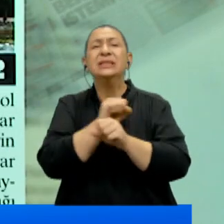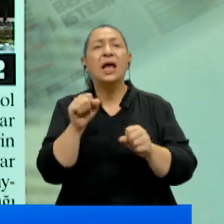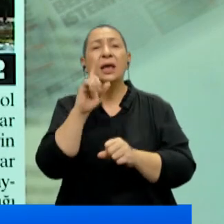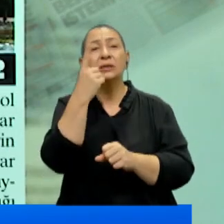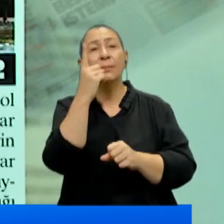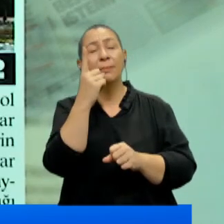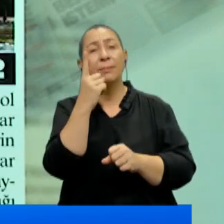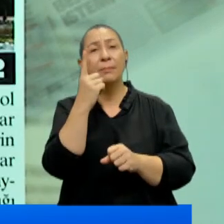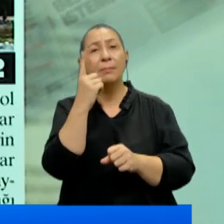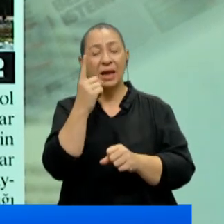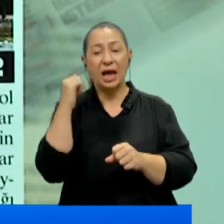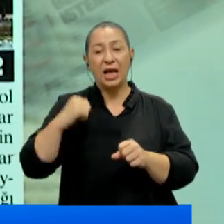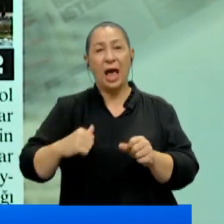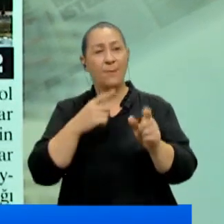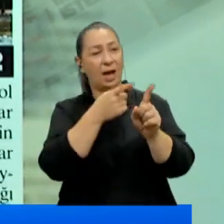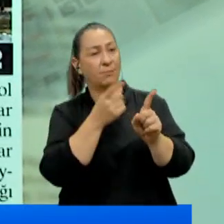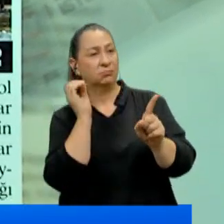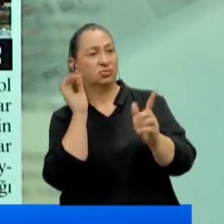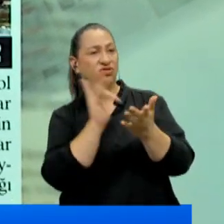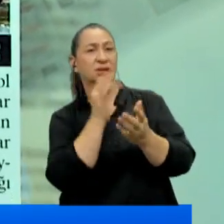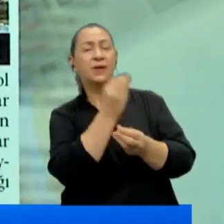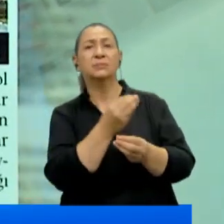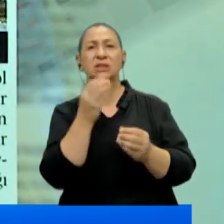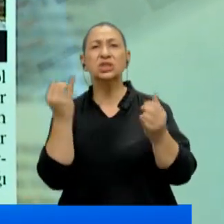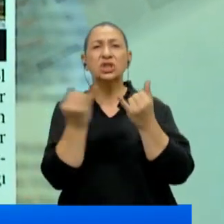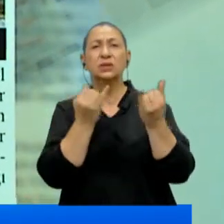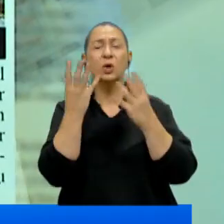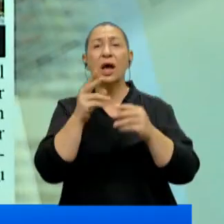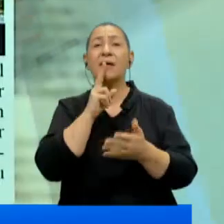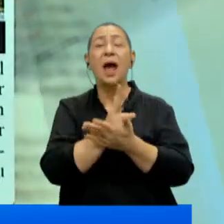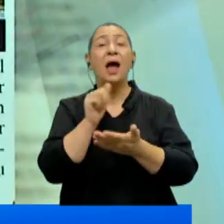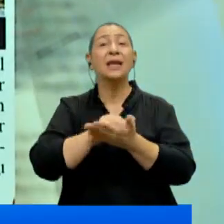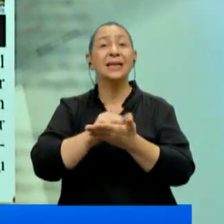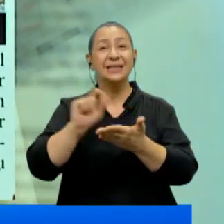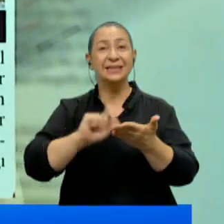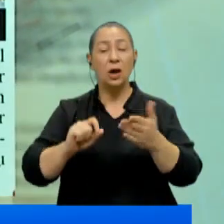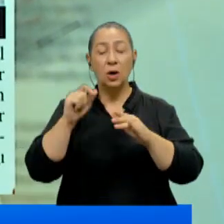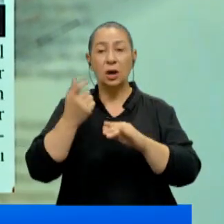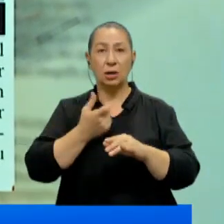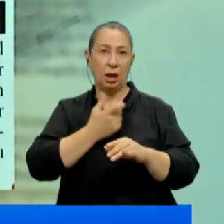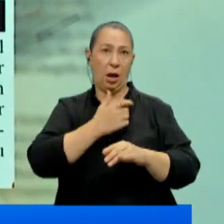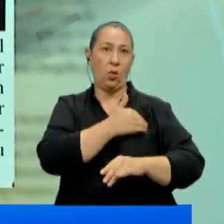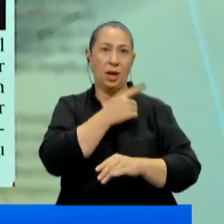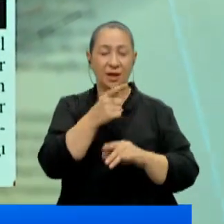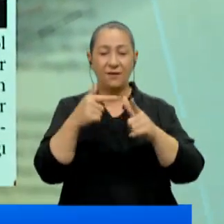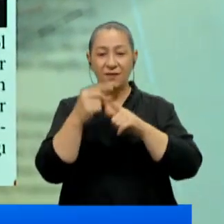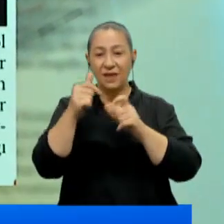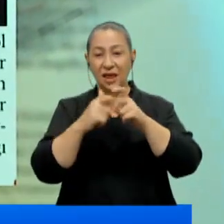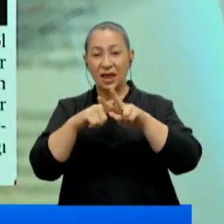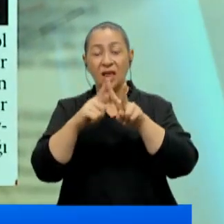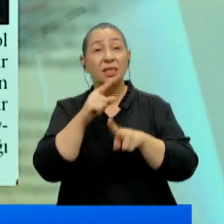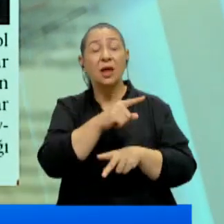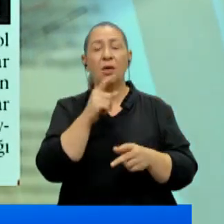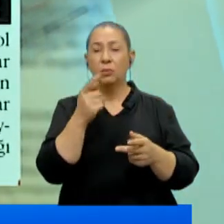yalnızca kaymakamlara kesilmesi tartışma yarattı. Karar Gazetesi yazarı hukukçu Figen Çalıkuş'u